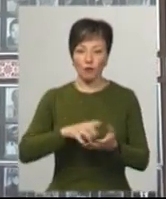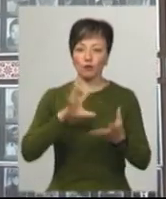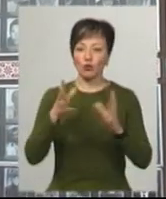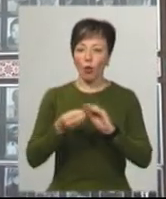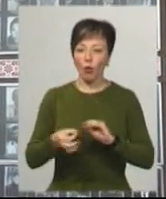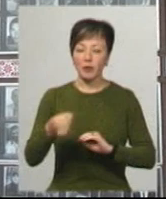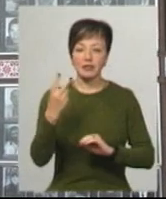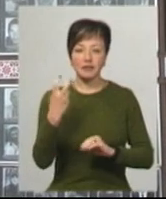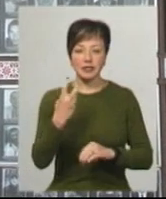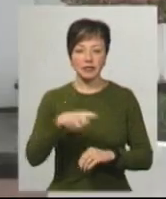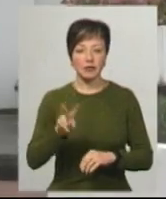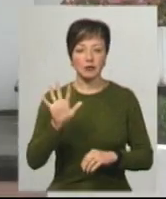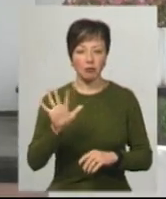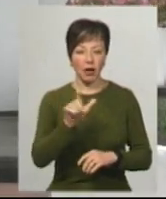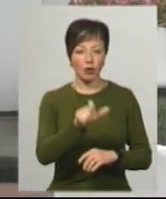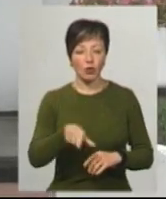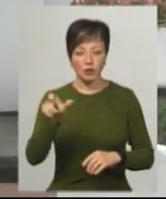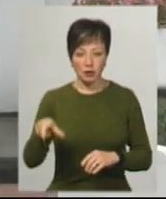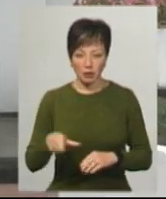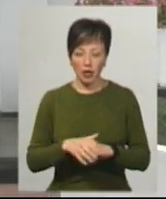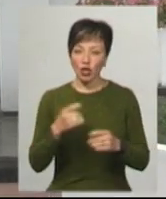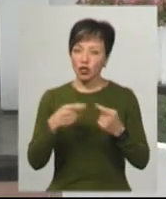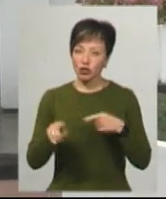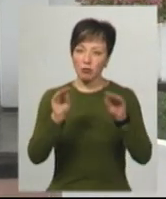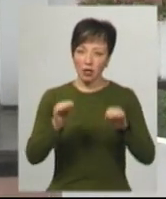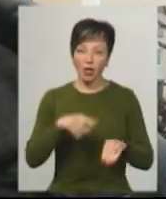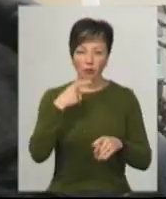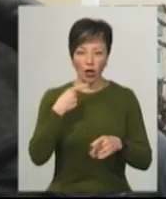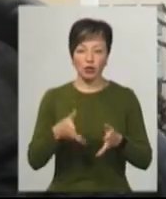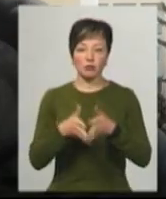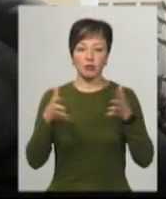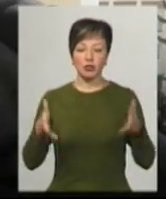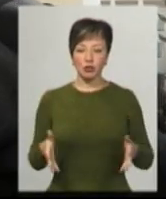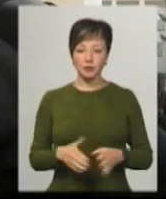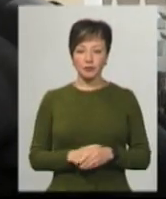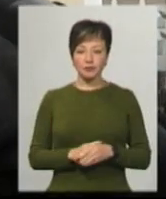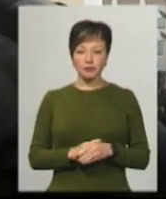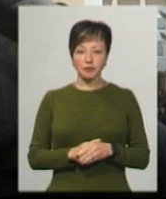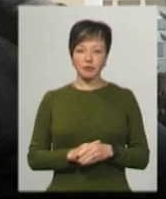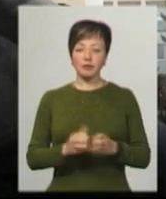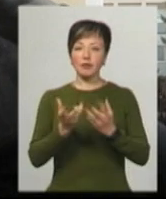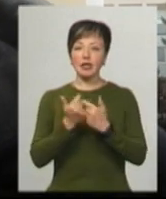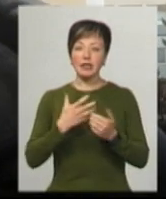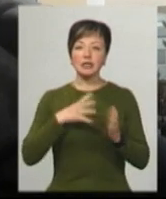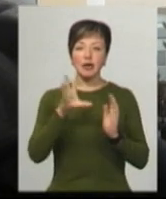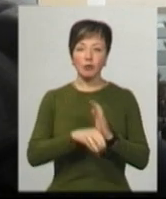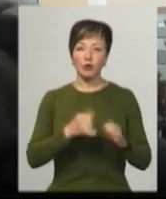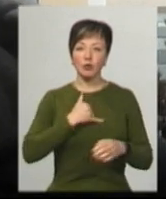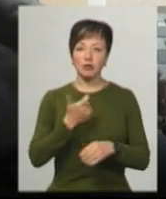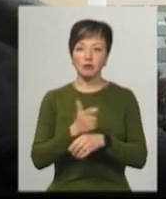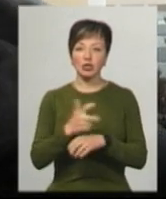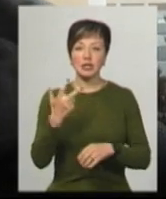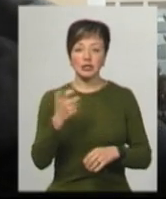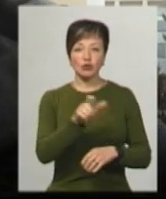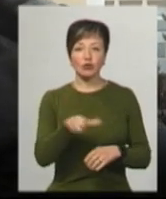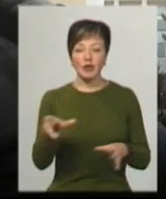по області 225 осіб. За неофіційними даними, каже, більше. Кількість загиблих вона вже перевищила більше 300